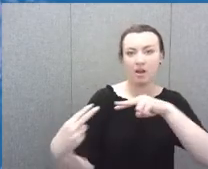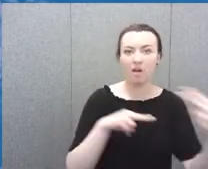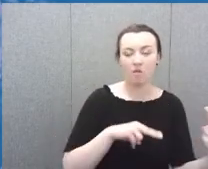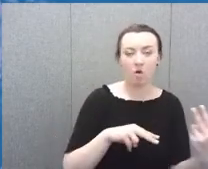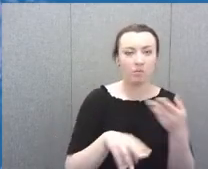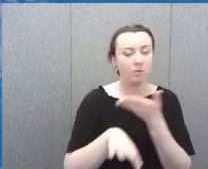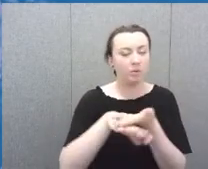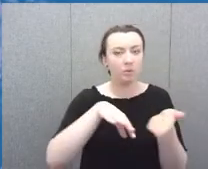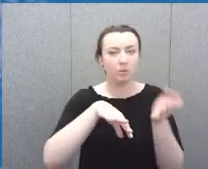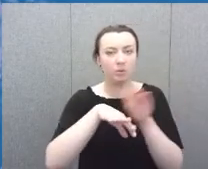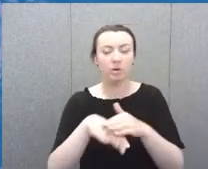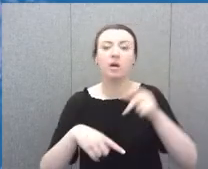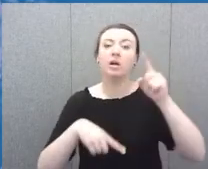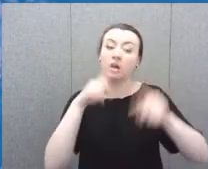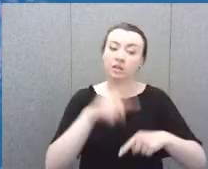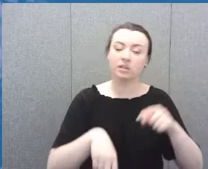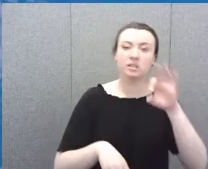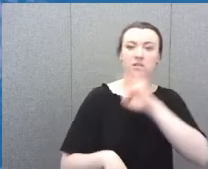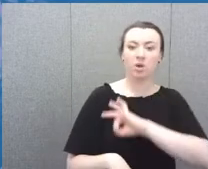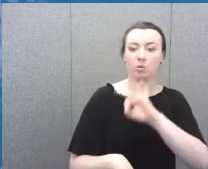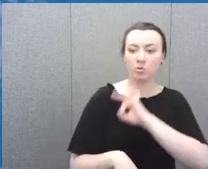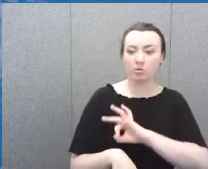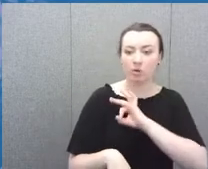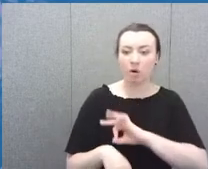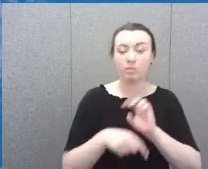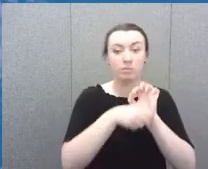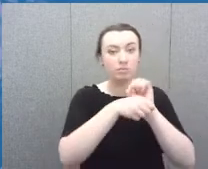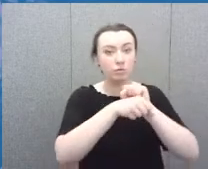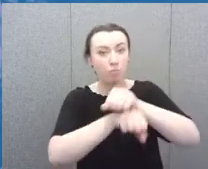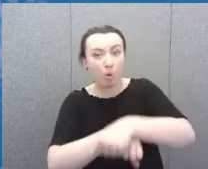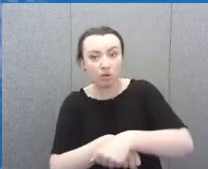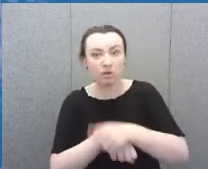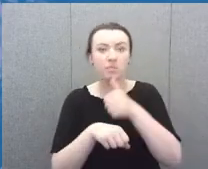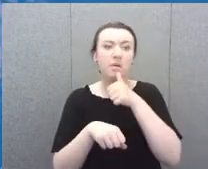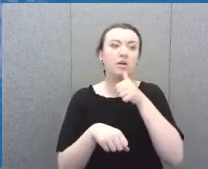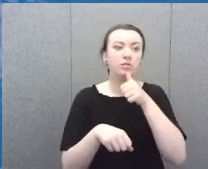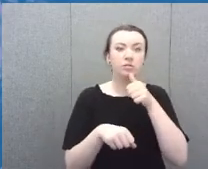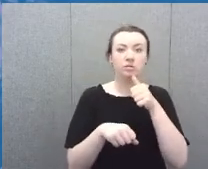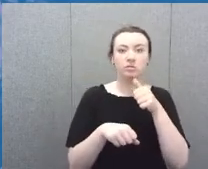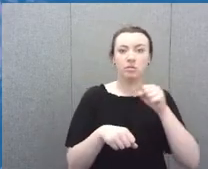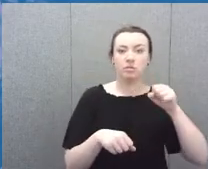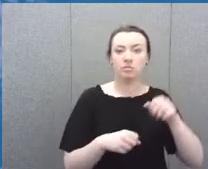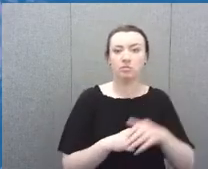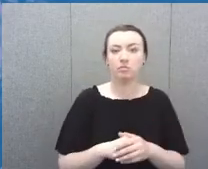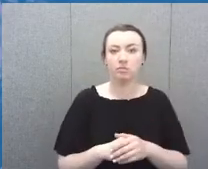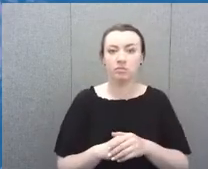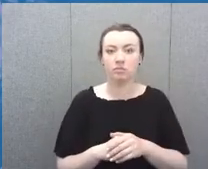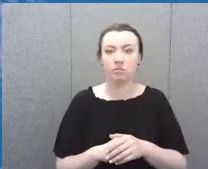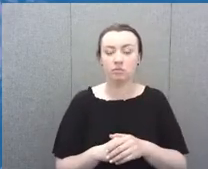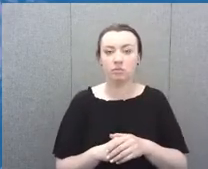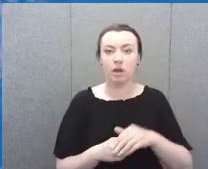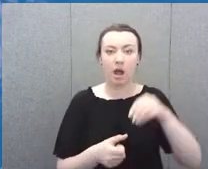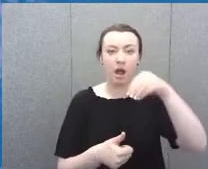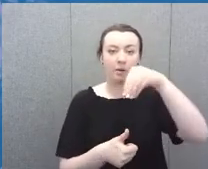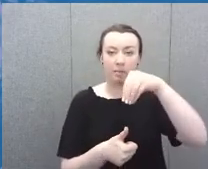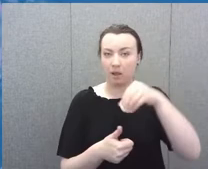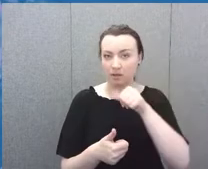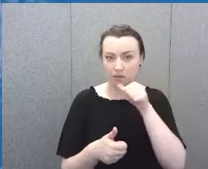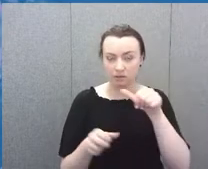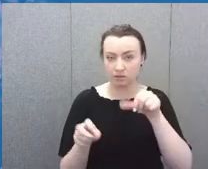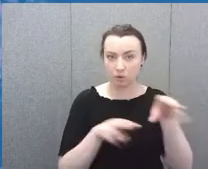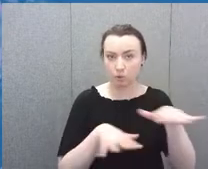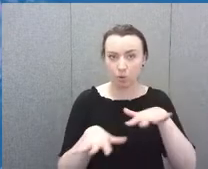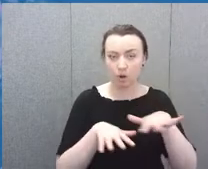это давление, особенно то, это мы видим на примере Армении. И второе замечание по